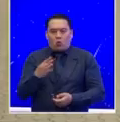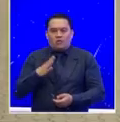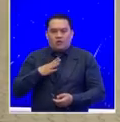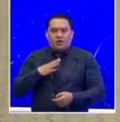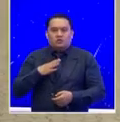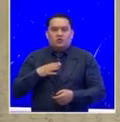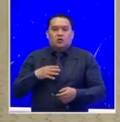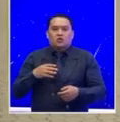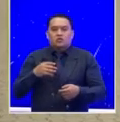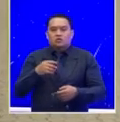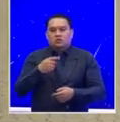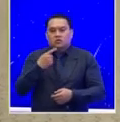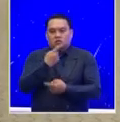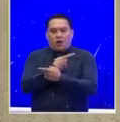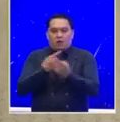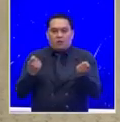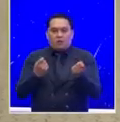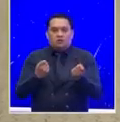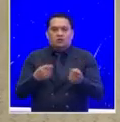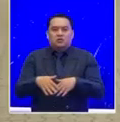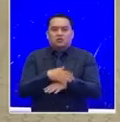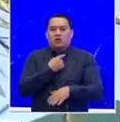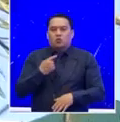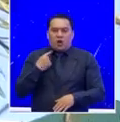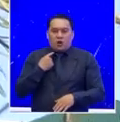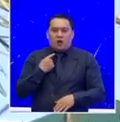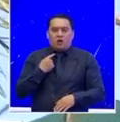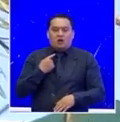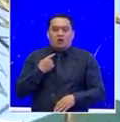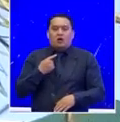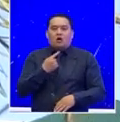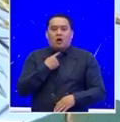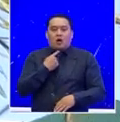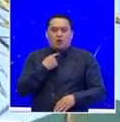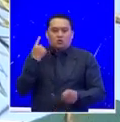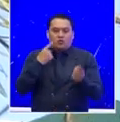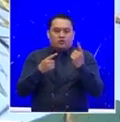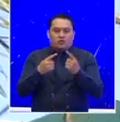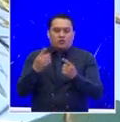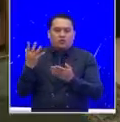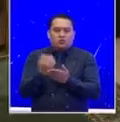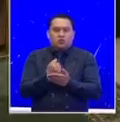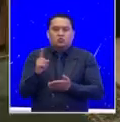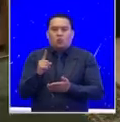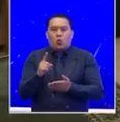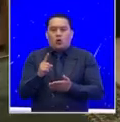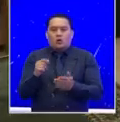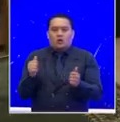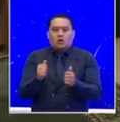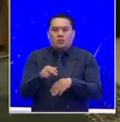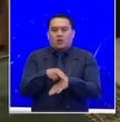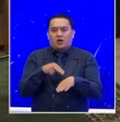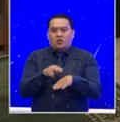Как выяснилось, аудиосообщение рассылал в WhatsApp житель областного центра. Автор в голосовой трансляции ссылается на приближенное